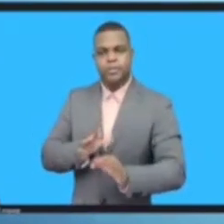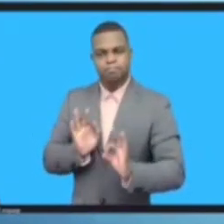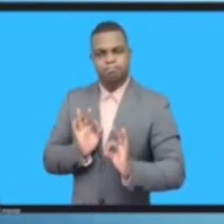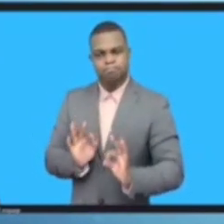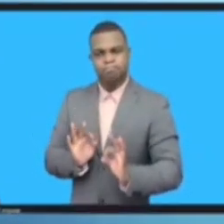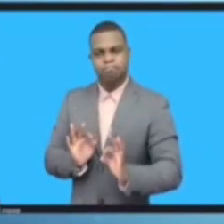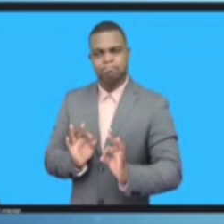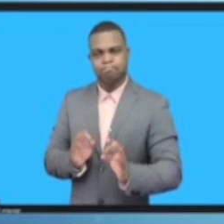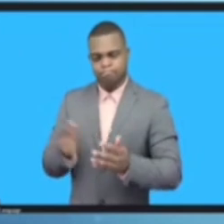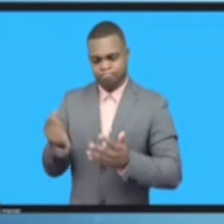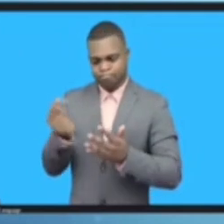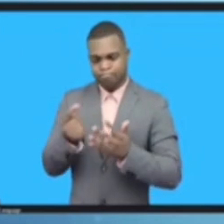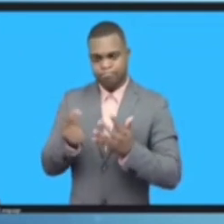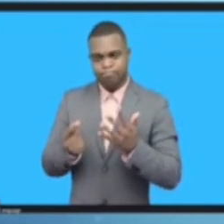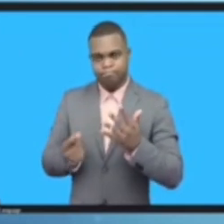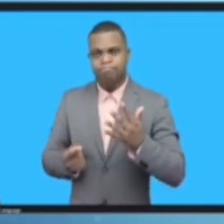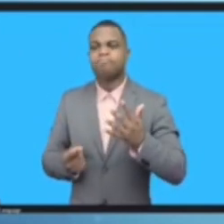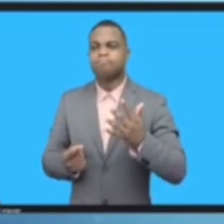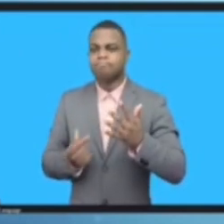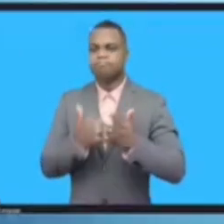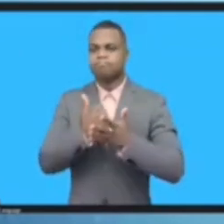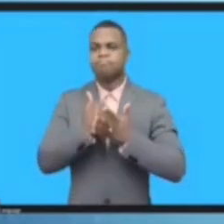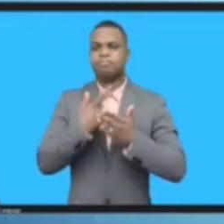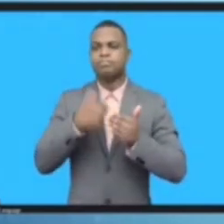J'espère que en